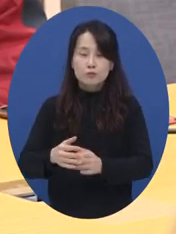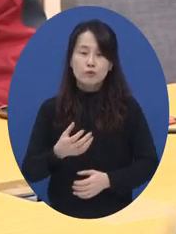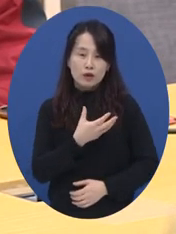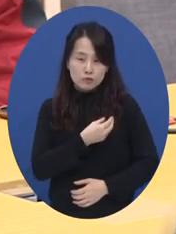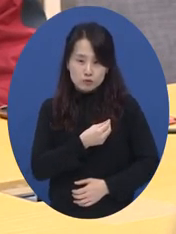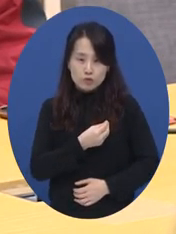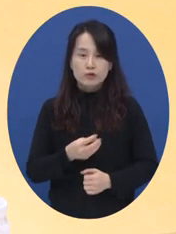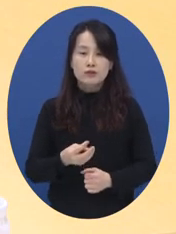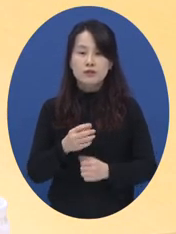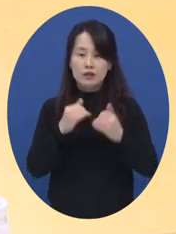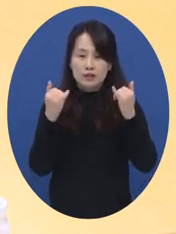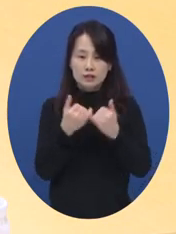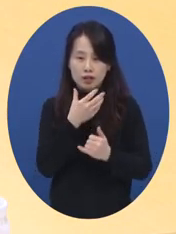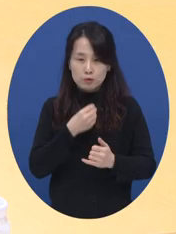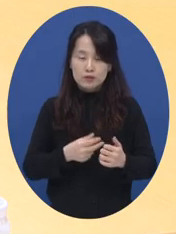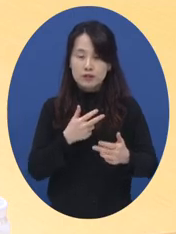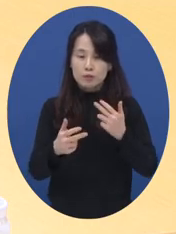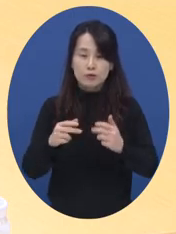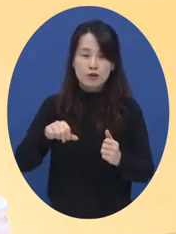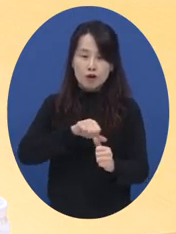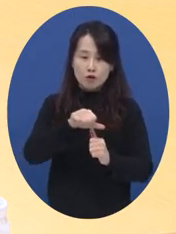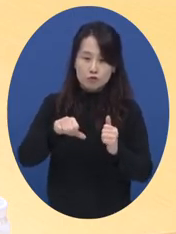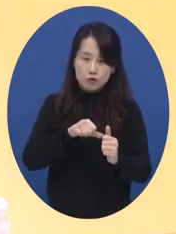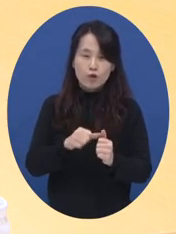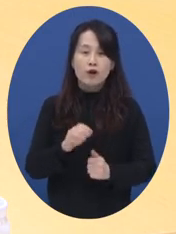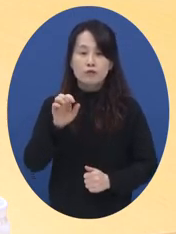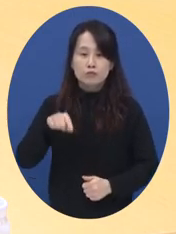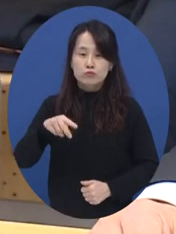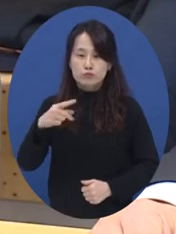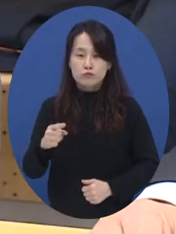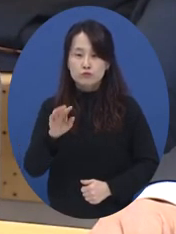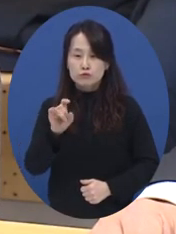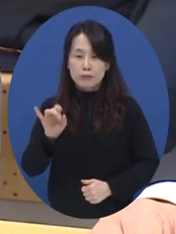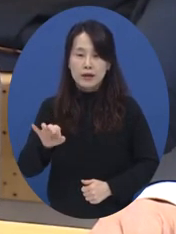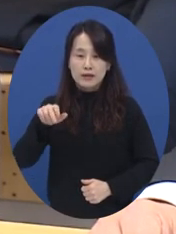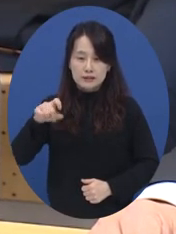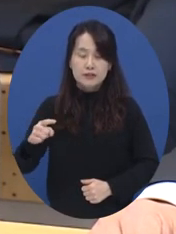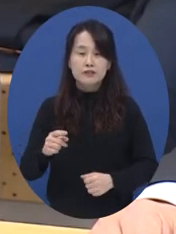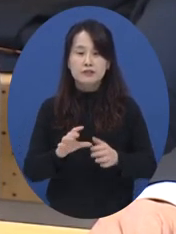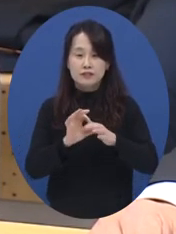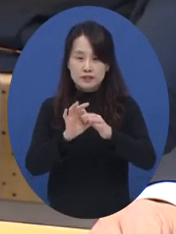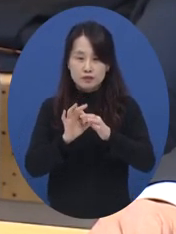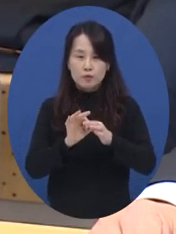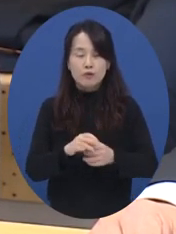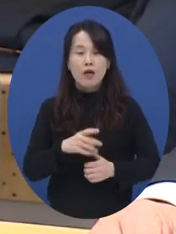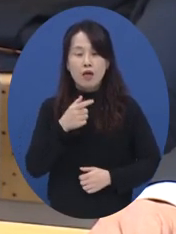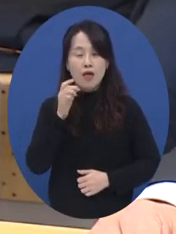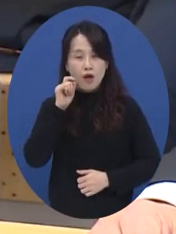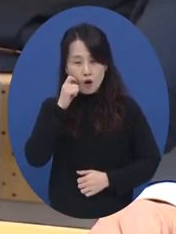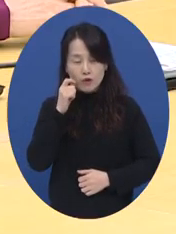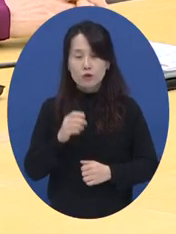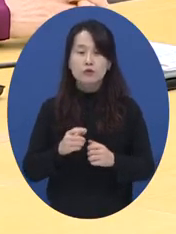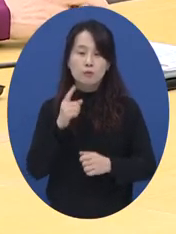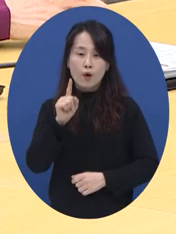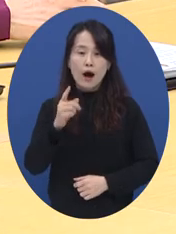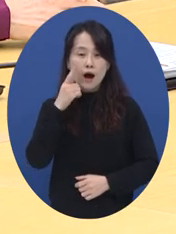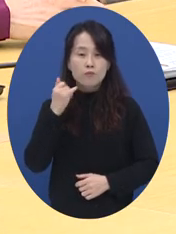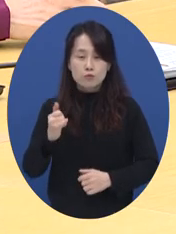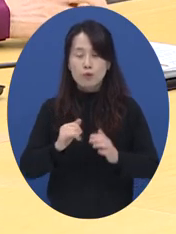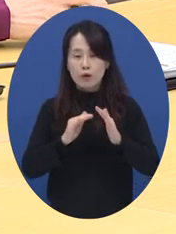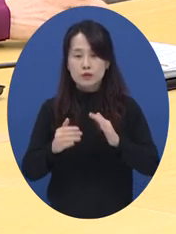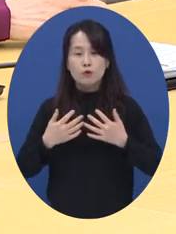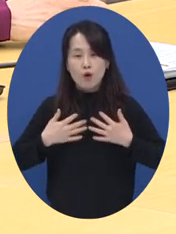이날 기부한 우유 들은 경기도 사회복지 협의회 가 운영하는 경기 광역 푸드뱅크 를 통해 차상위 계층과 독거노인 한부모